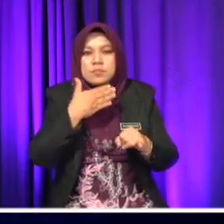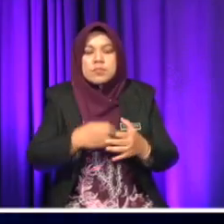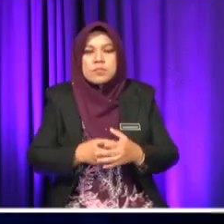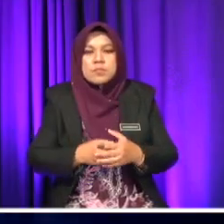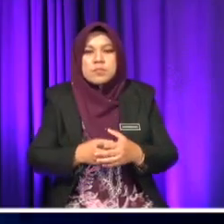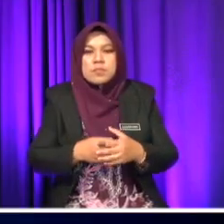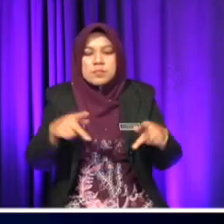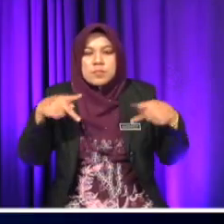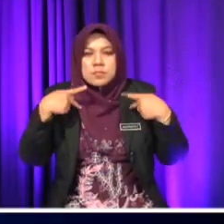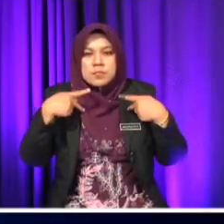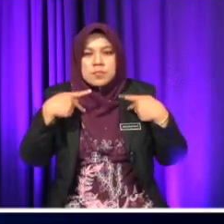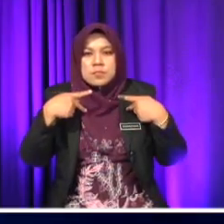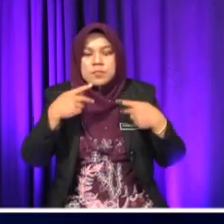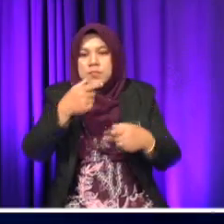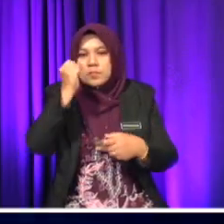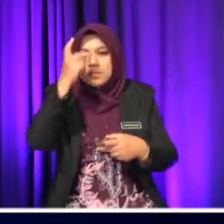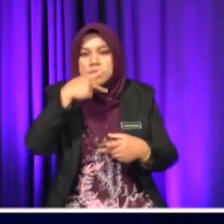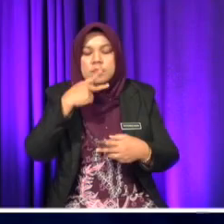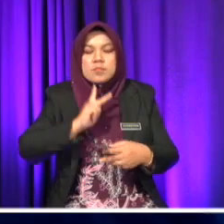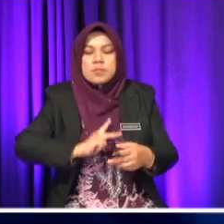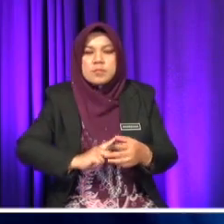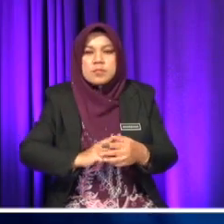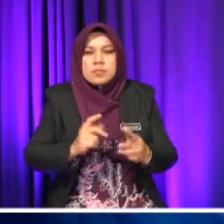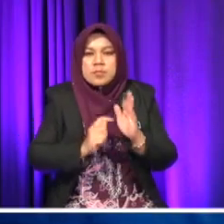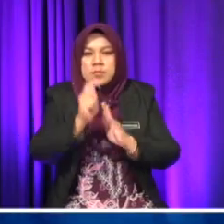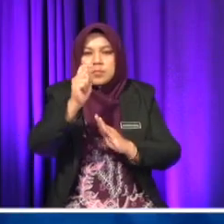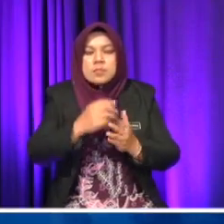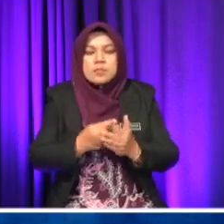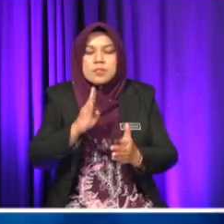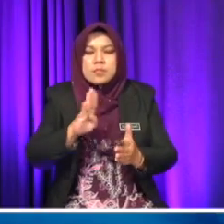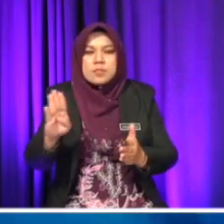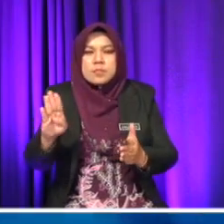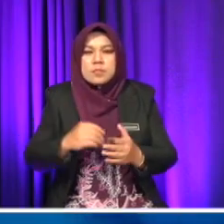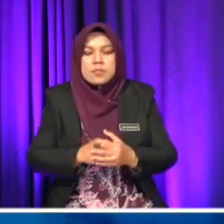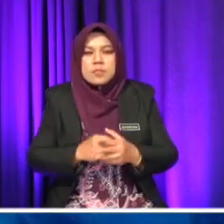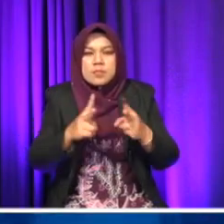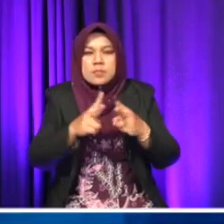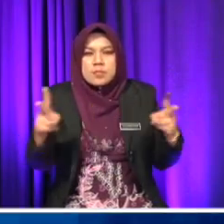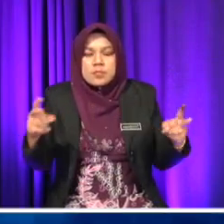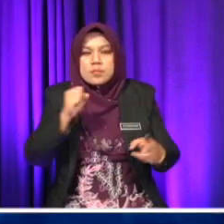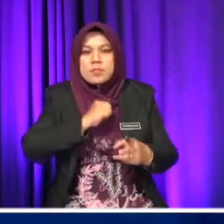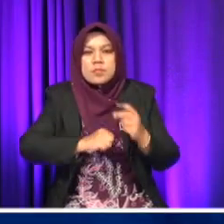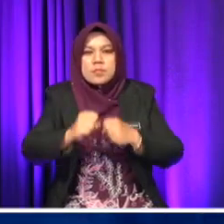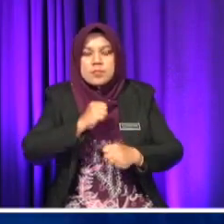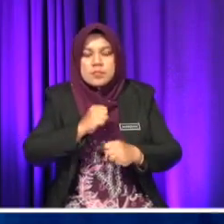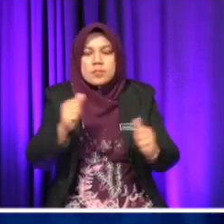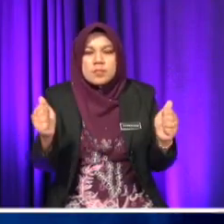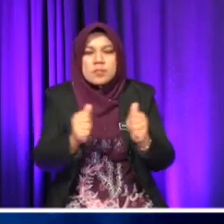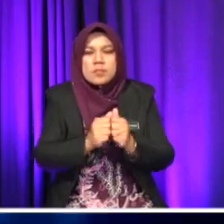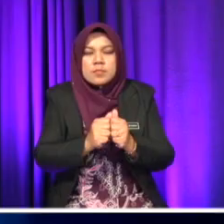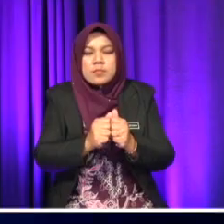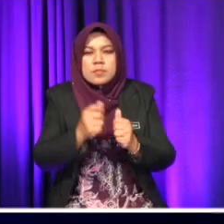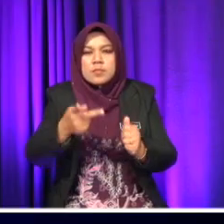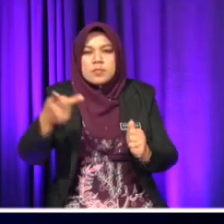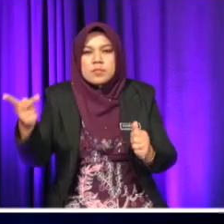sifat keprihatinan yang tinggi beliau sepatunya sangat sensitif dengan isu-isu